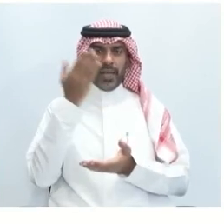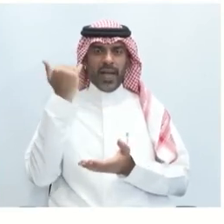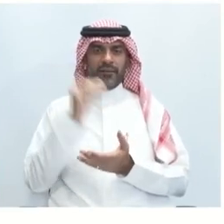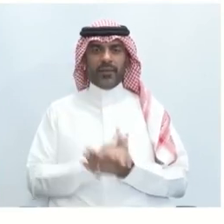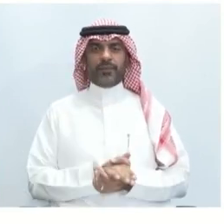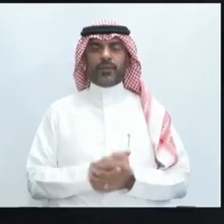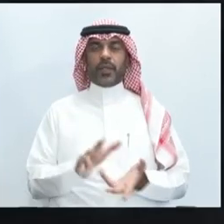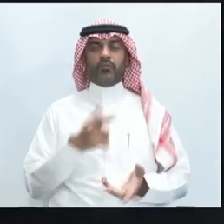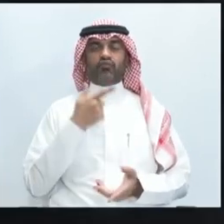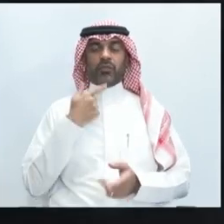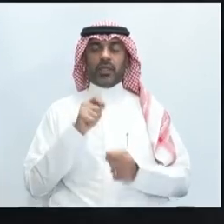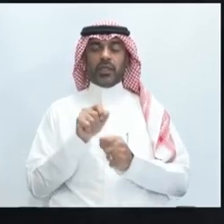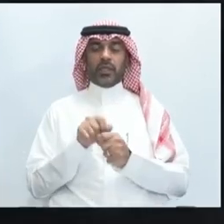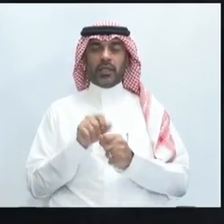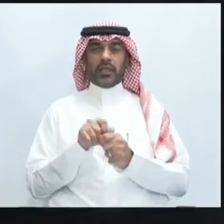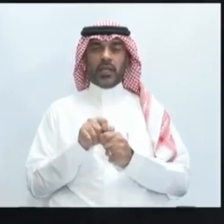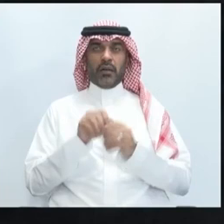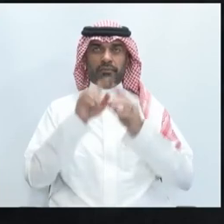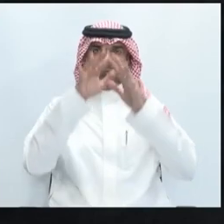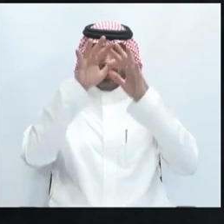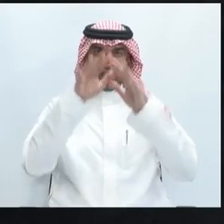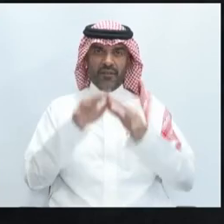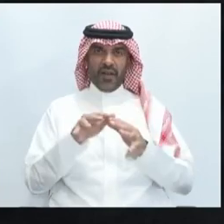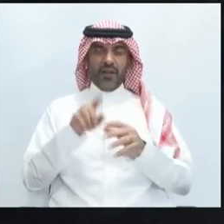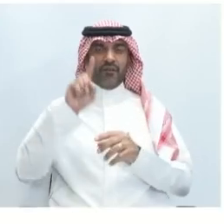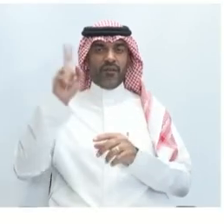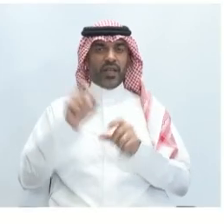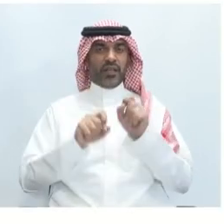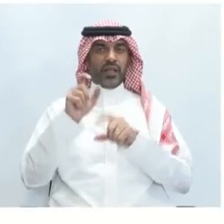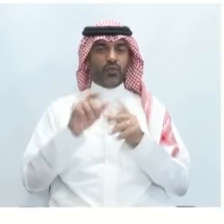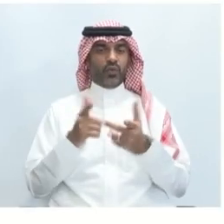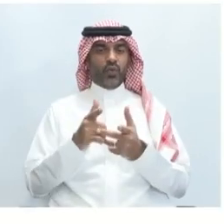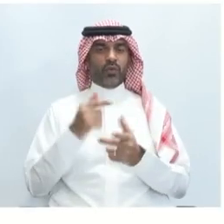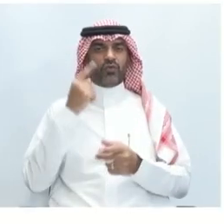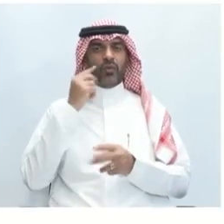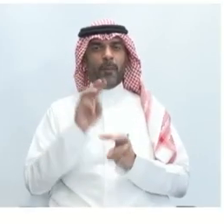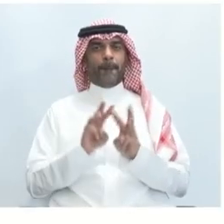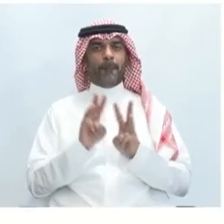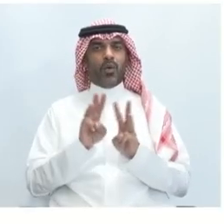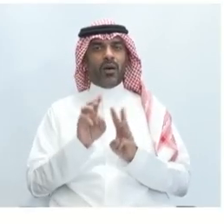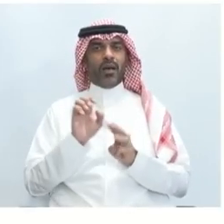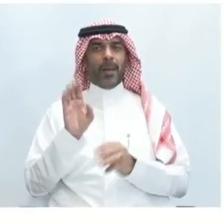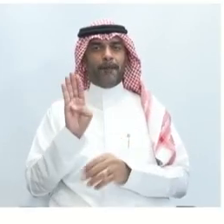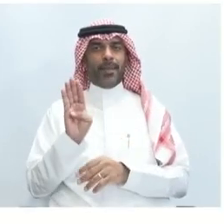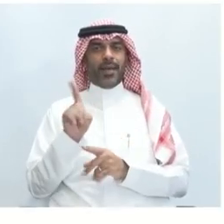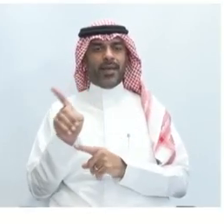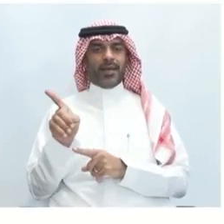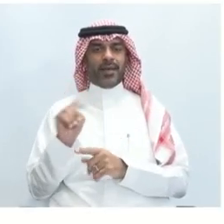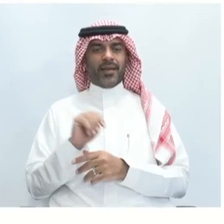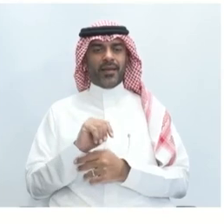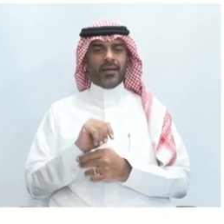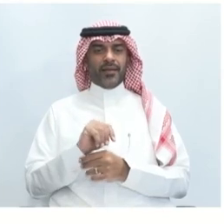عبر الانترنت احسنتم نستخدم موقع البلوجر الموجود